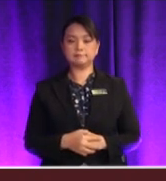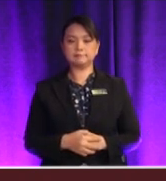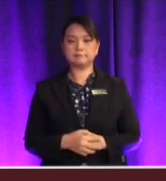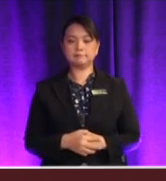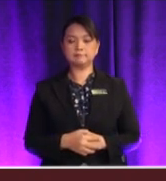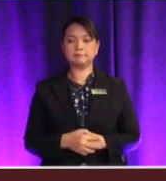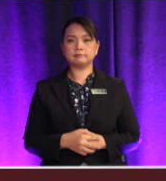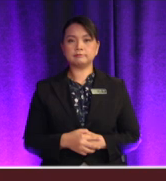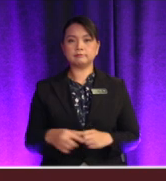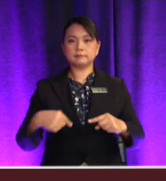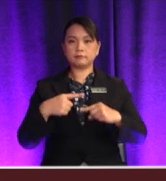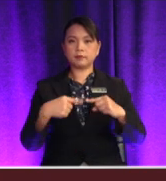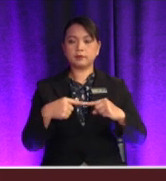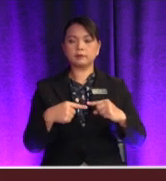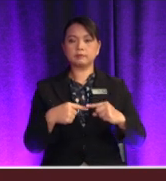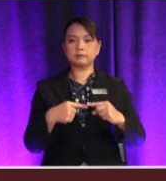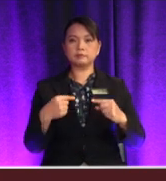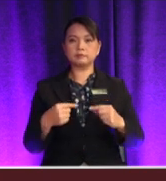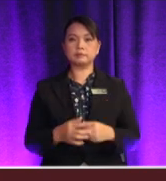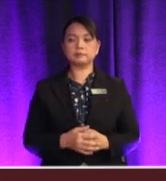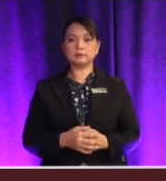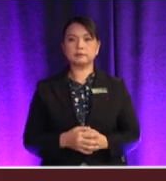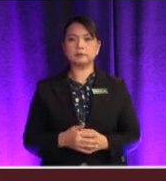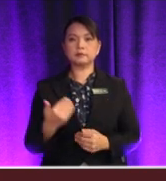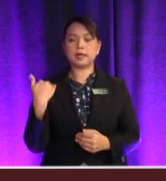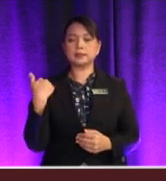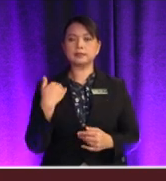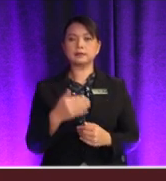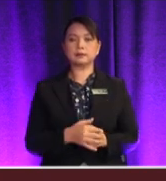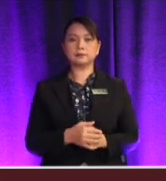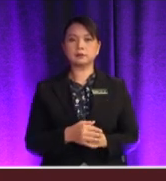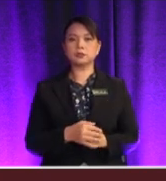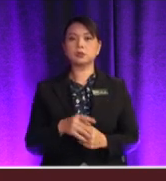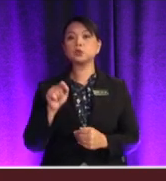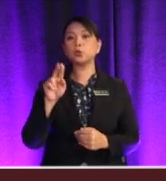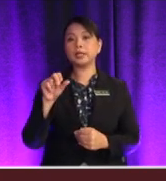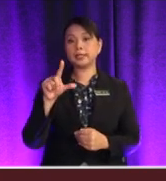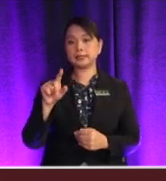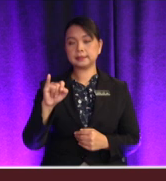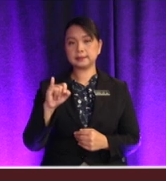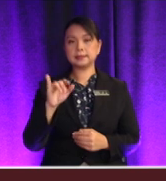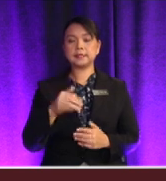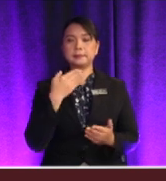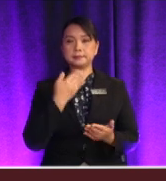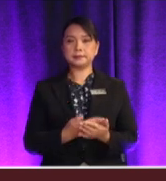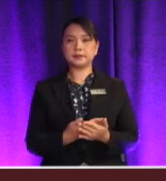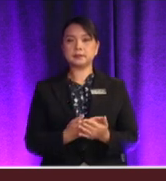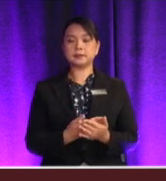apabila meraihkan pelibatan dan kejayaan dalam tuayan yang baik dan berasal daripada wilayah Punjab di India